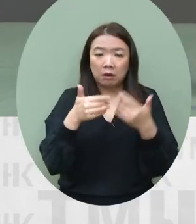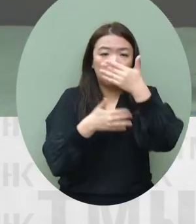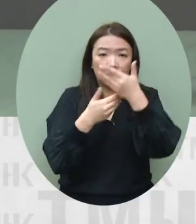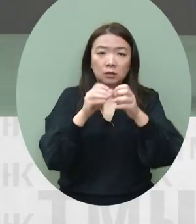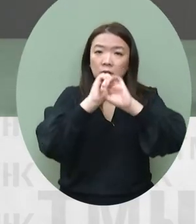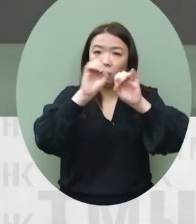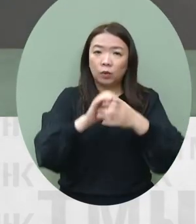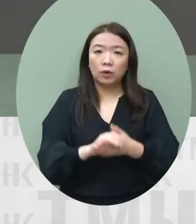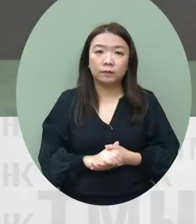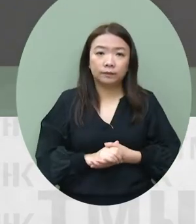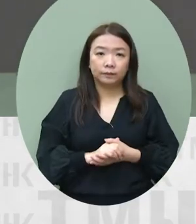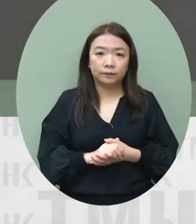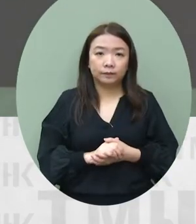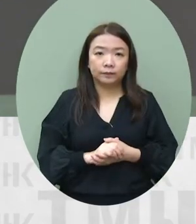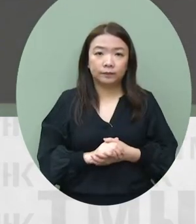呢？唔該。